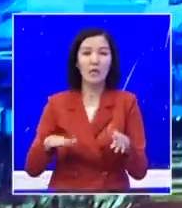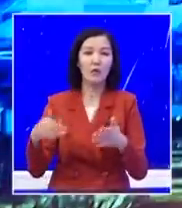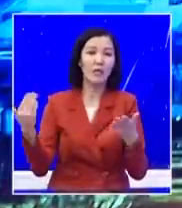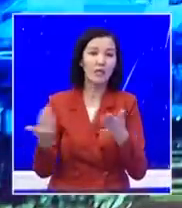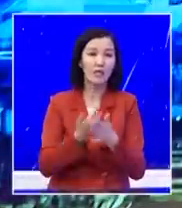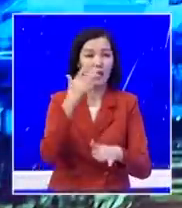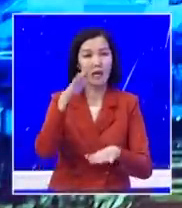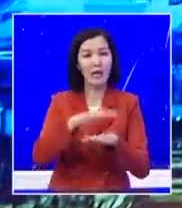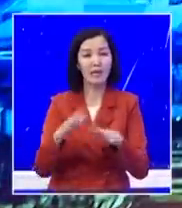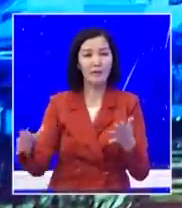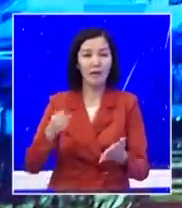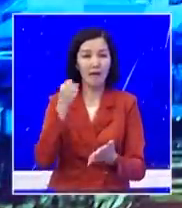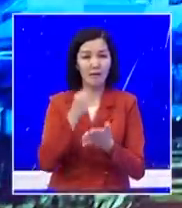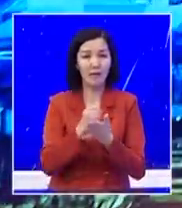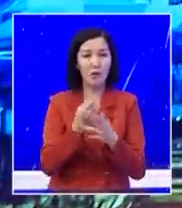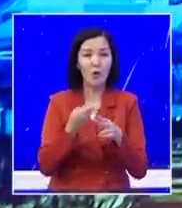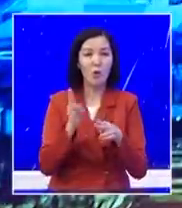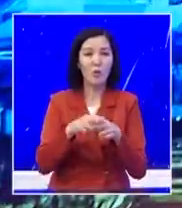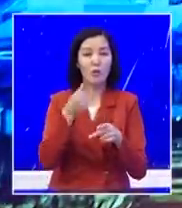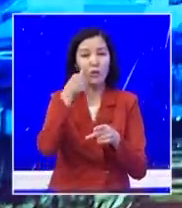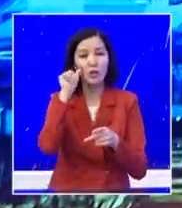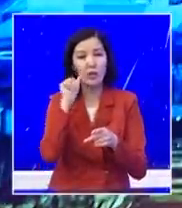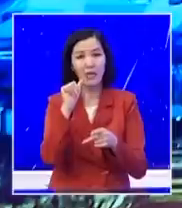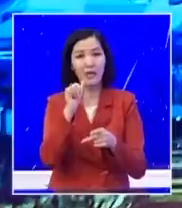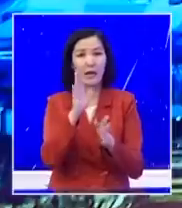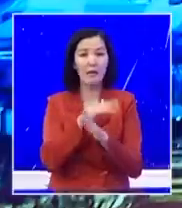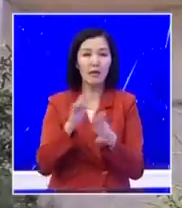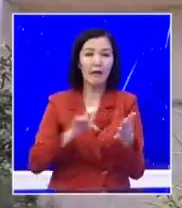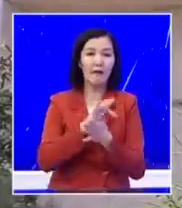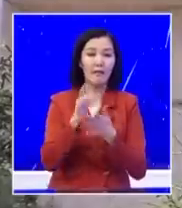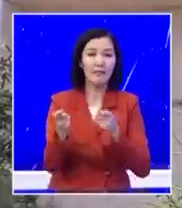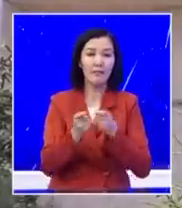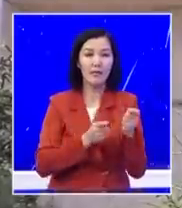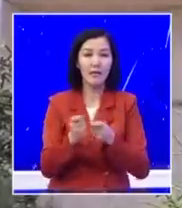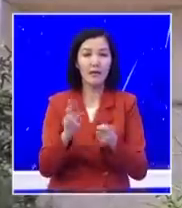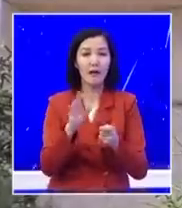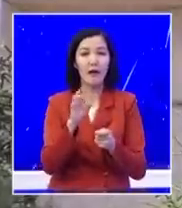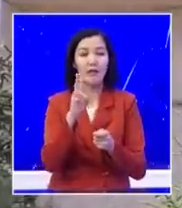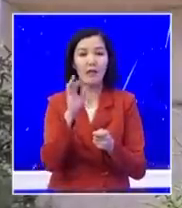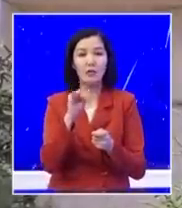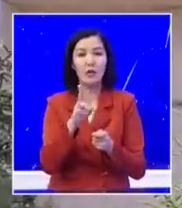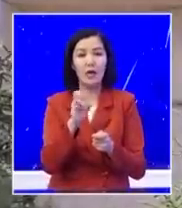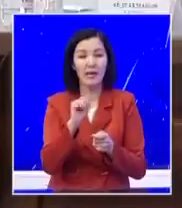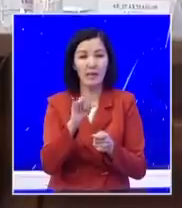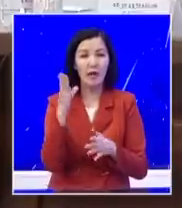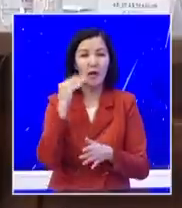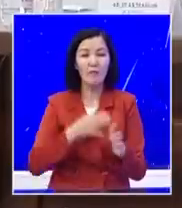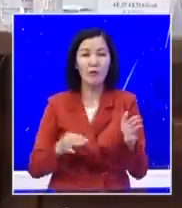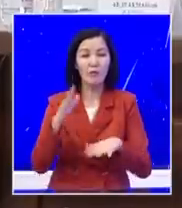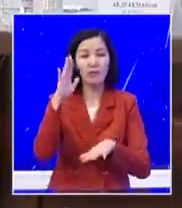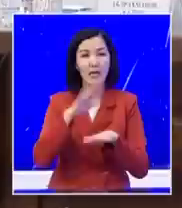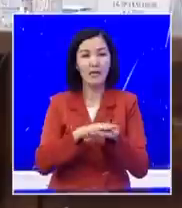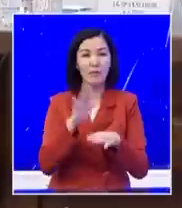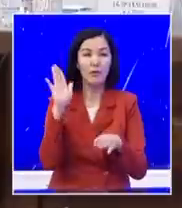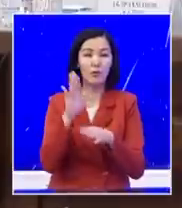Зархан ауданына жаңа әкім тағайындалды. Ол күні кешеге дейін Қапшағай қаласын басқарған Талғат Қанатұлы Қайнарбеков. Алматы